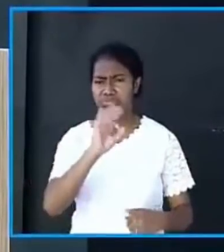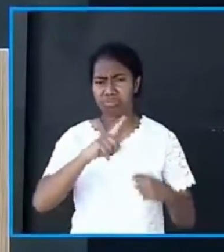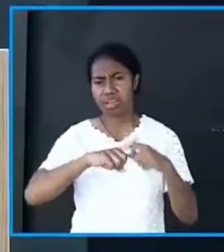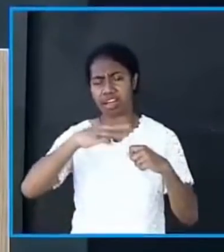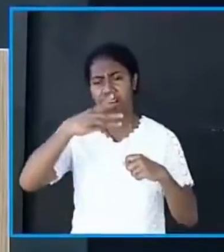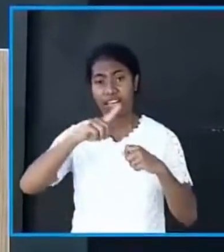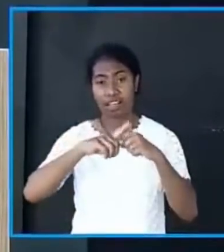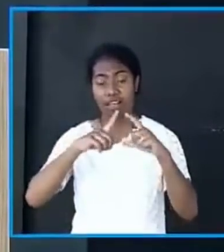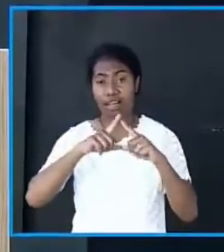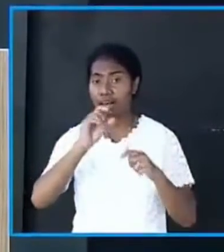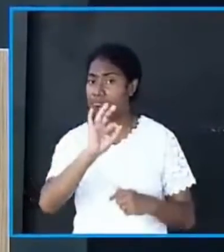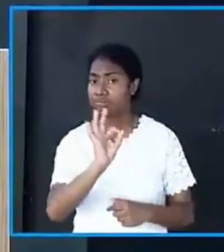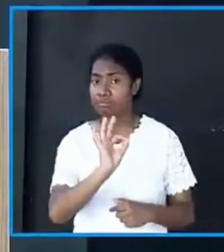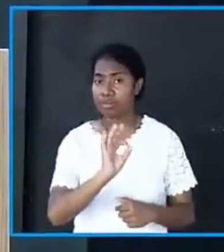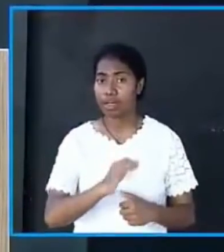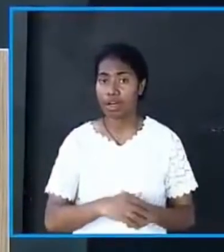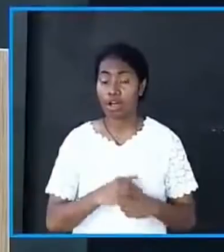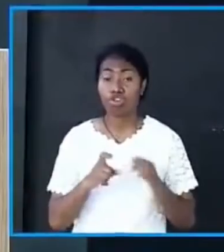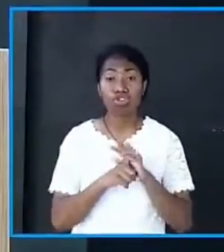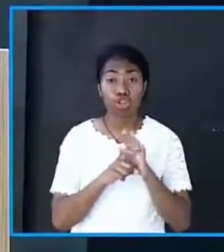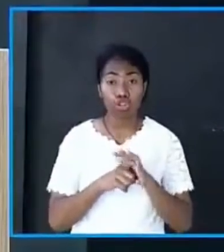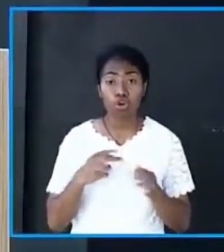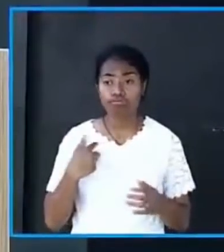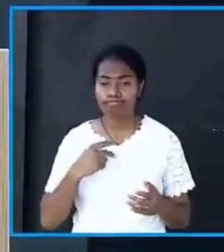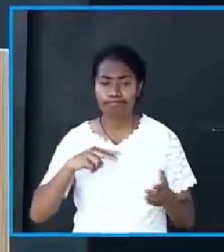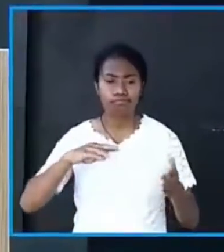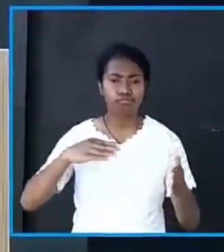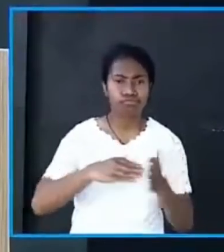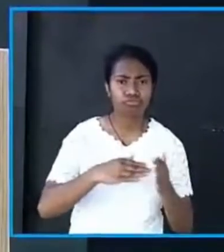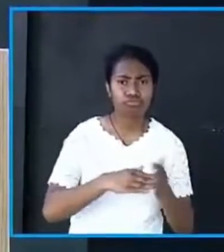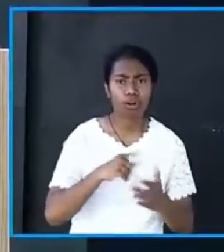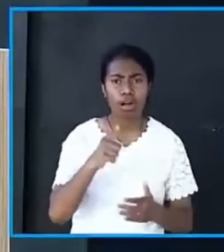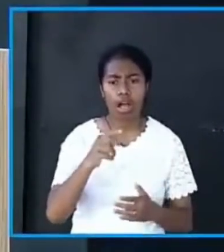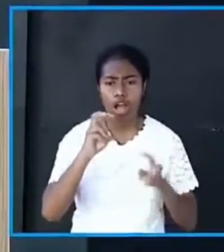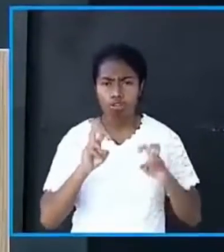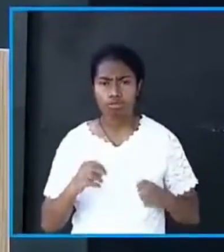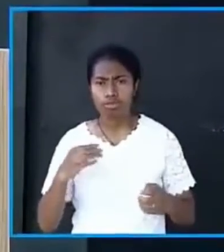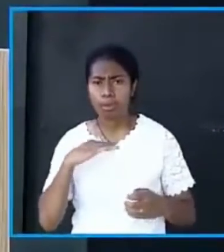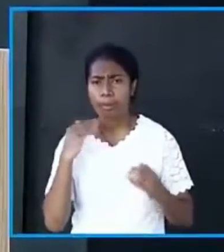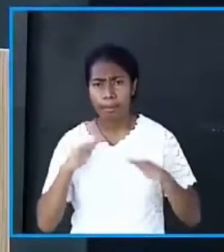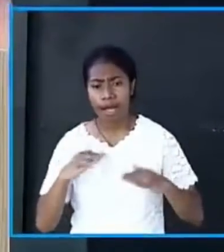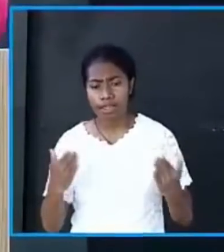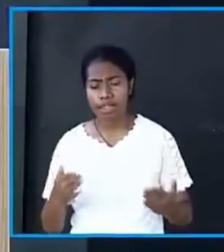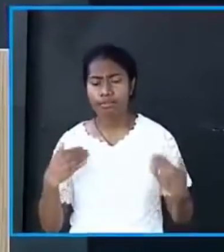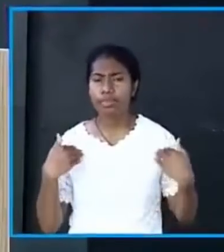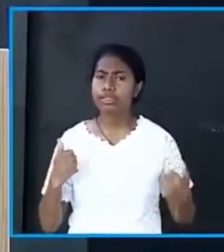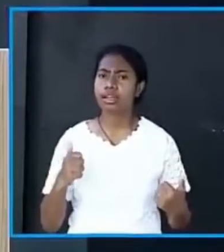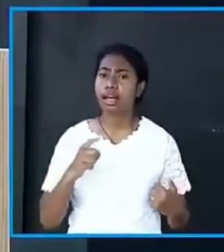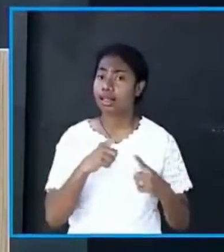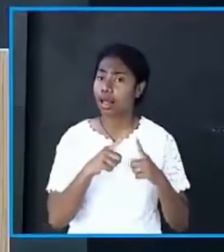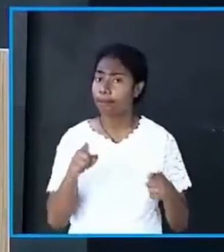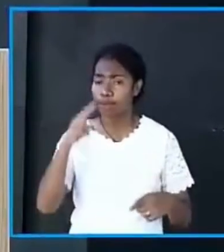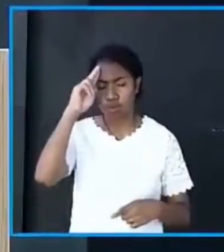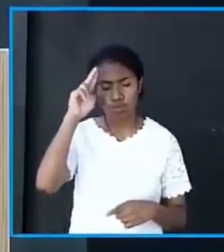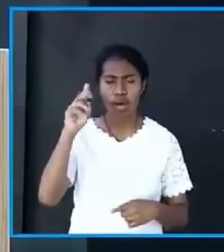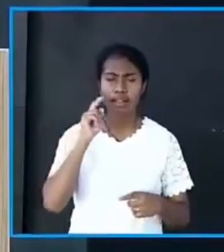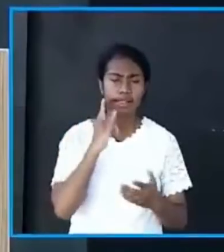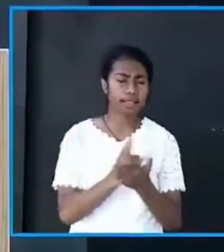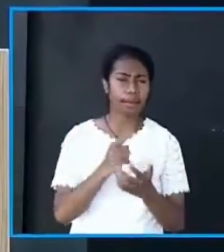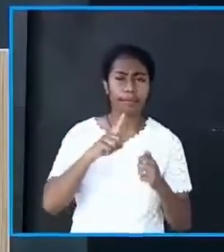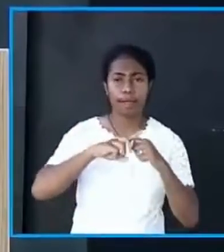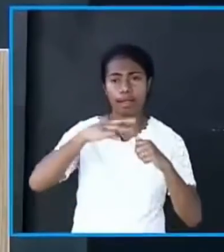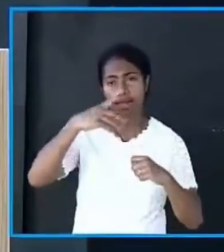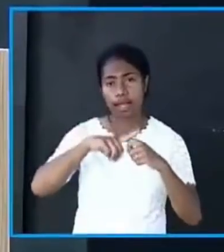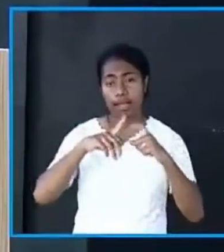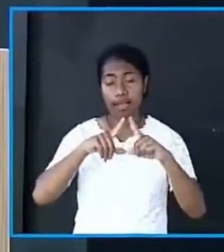sudah jatuh dan harus mati tapi jiwa atau roh kita itu gagal ini beda dengan binatang-binatang